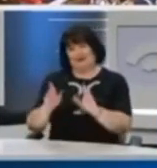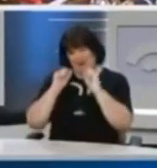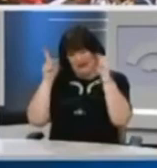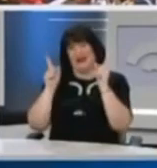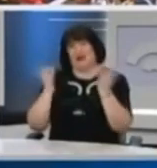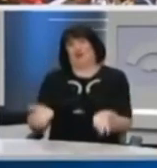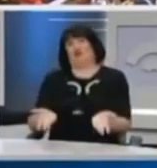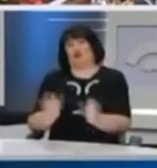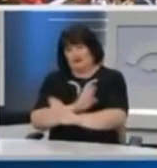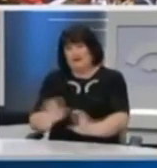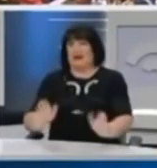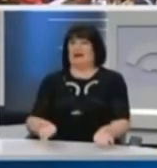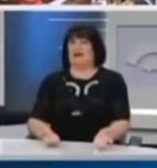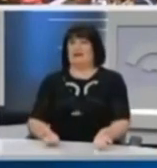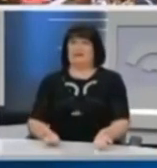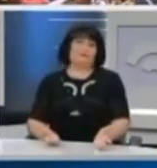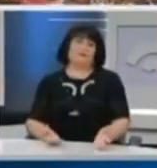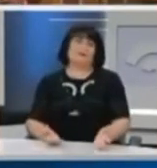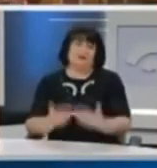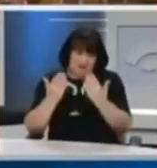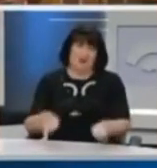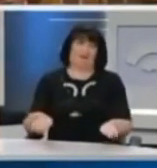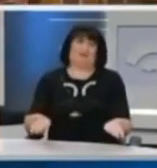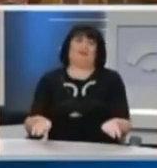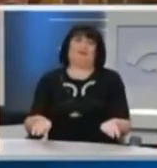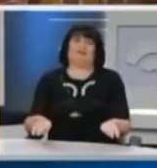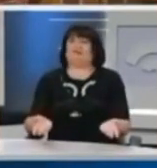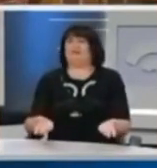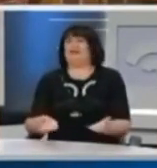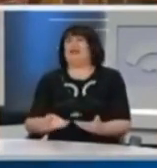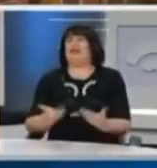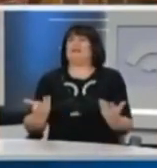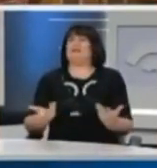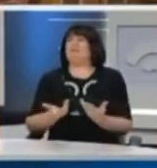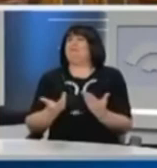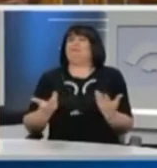ξεφύγετε επιτέλους από αυτήν την